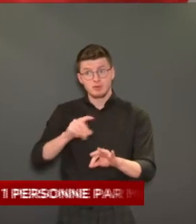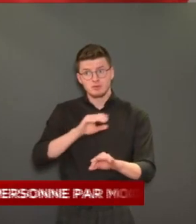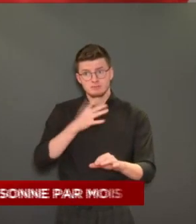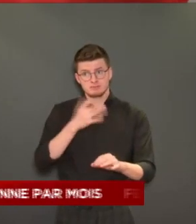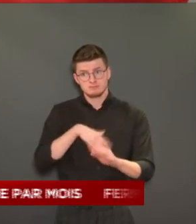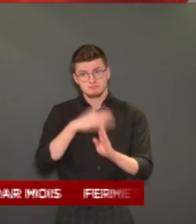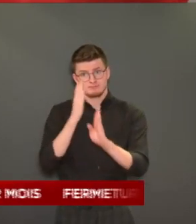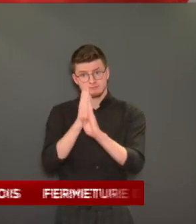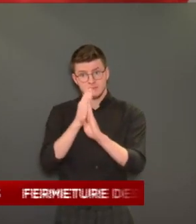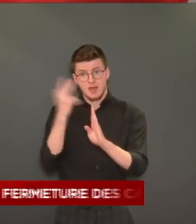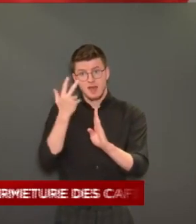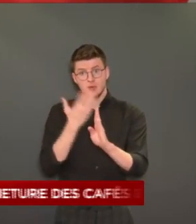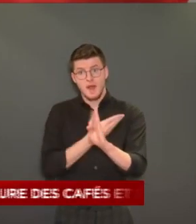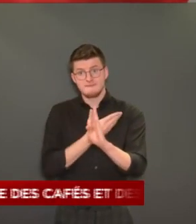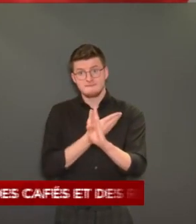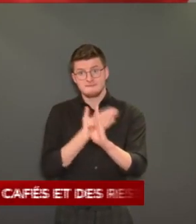à partir de 20 heures.